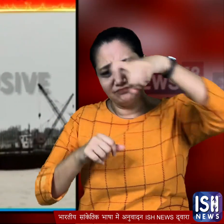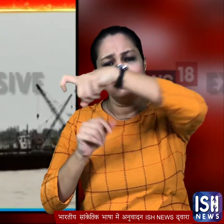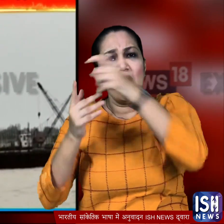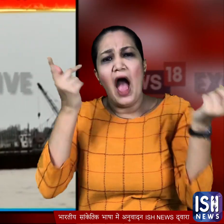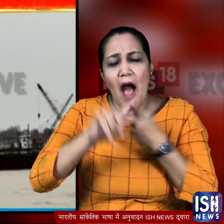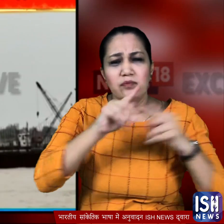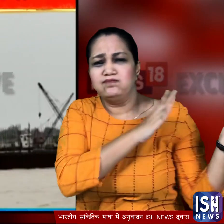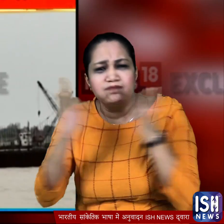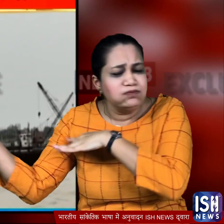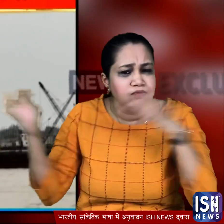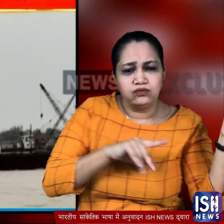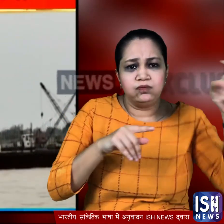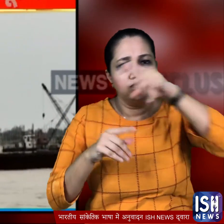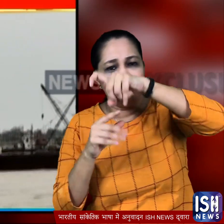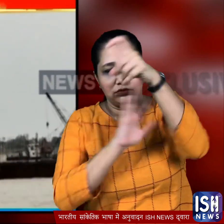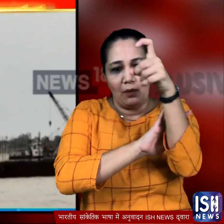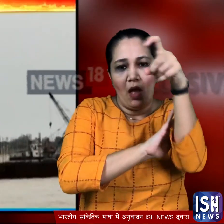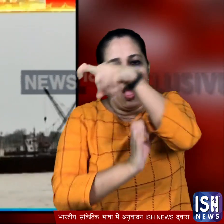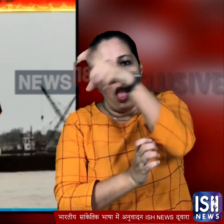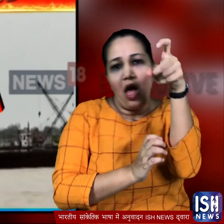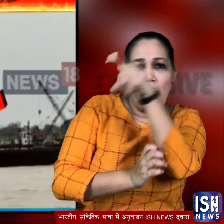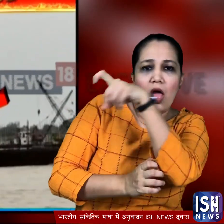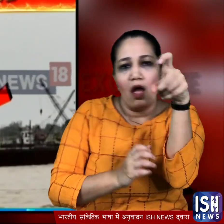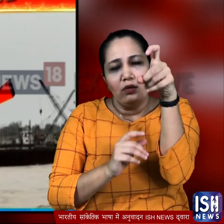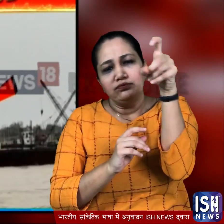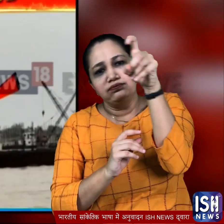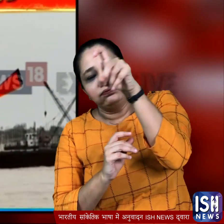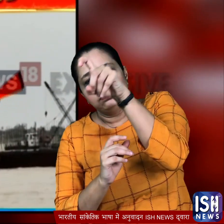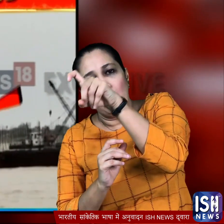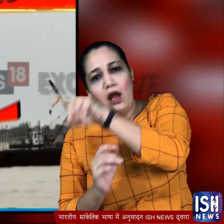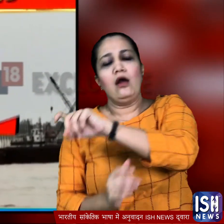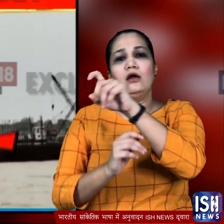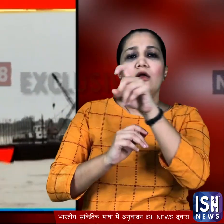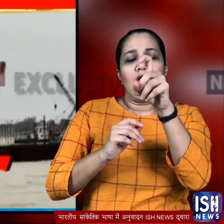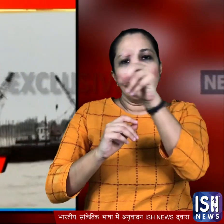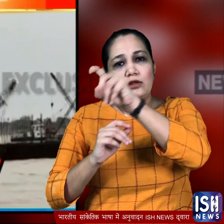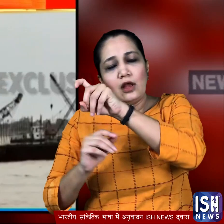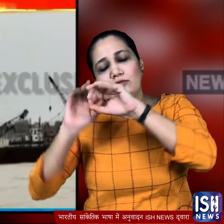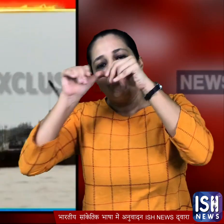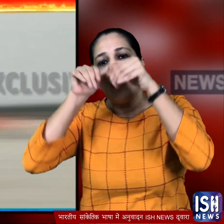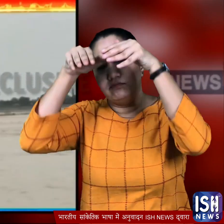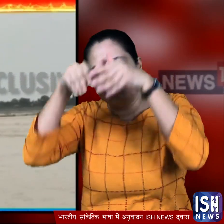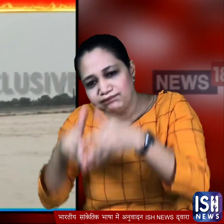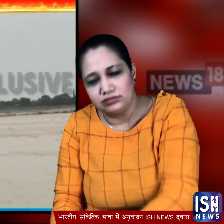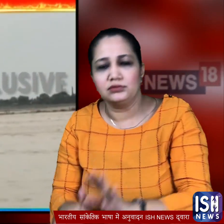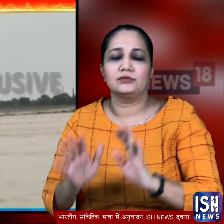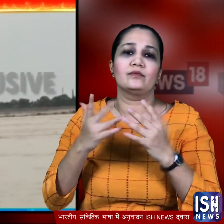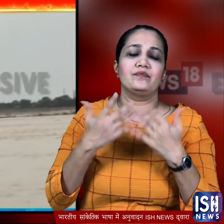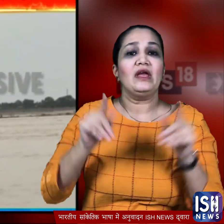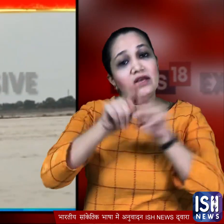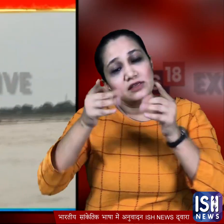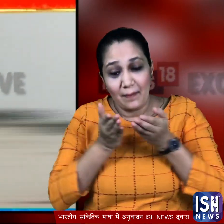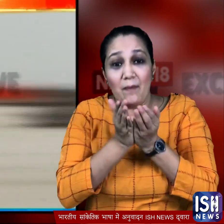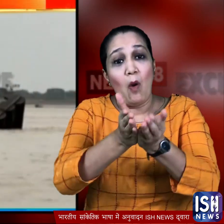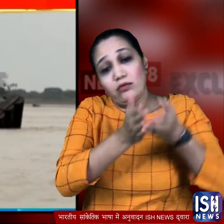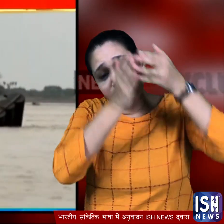की वजह से उसका संतुलन बिगड़ने लगा, जिसके बाद क्रेन एक तरफ को झुकने लगी और फिर देखते ही देखते पानी में उलट गई। उसके साथ वो नाव भी